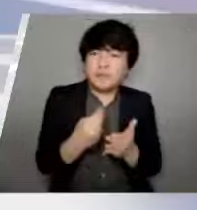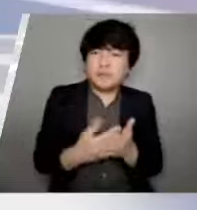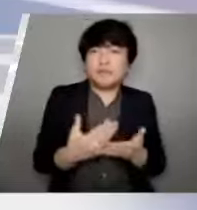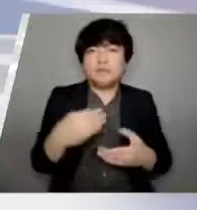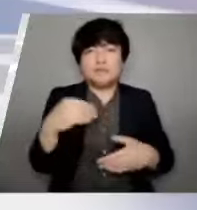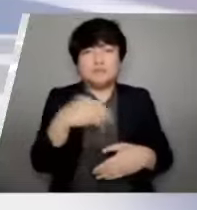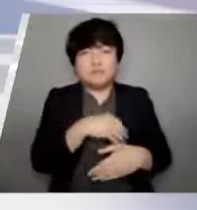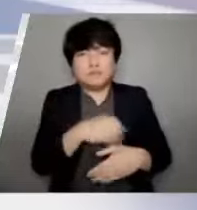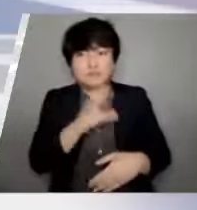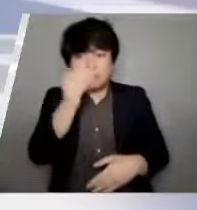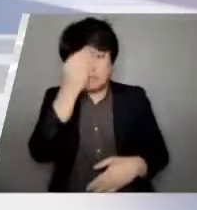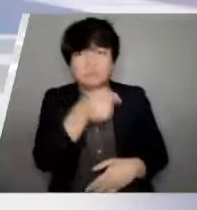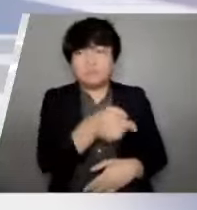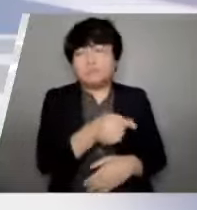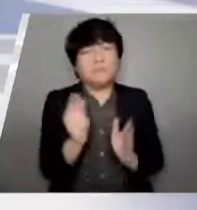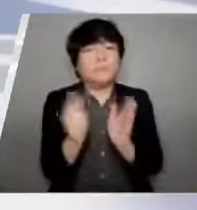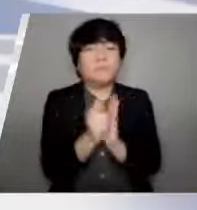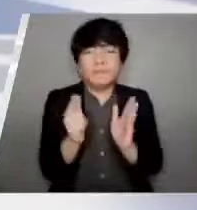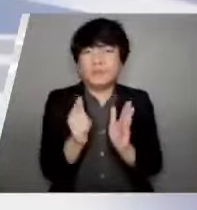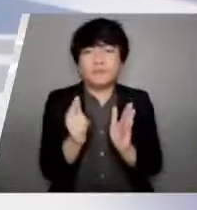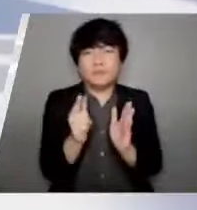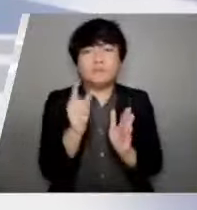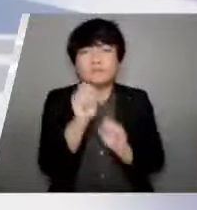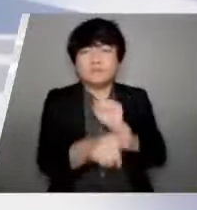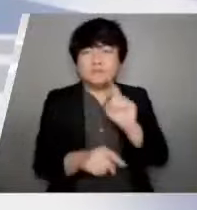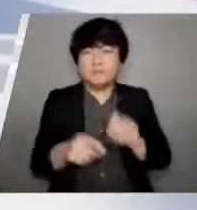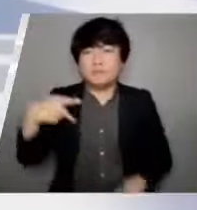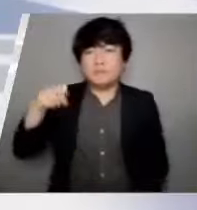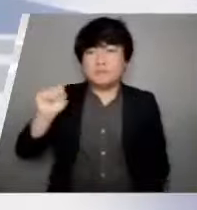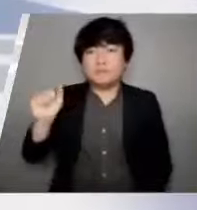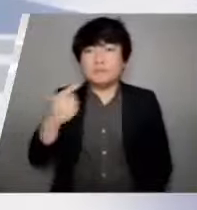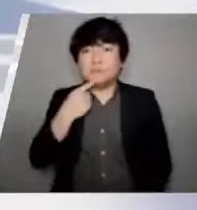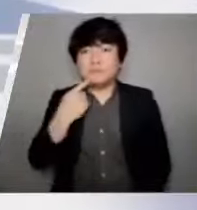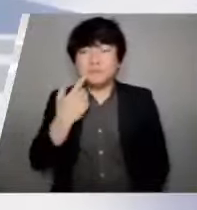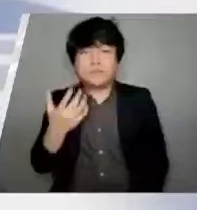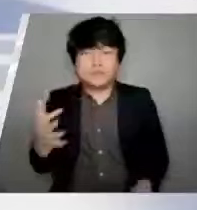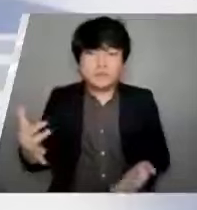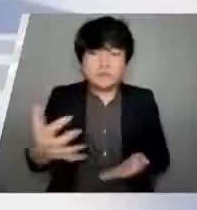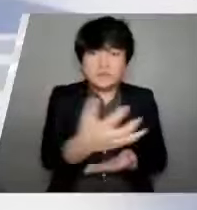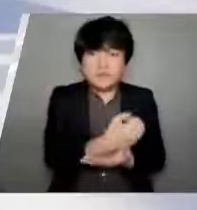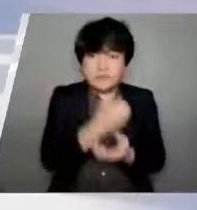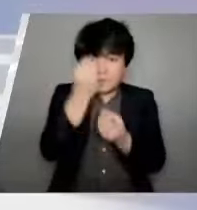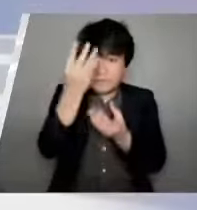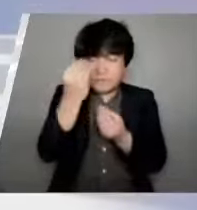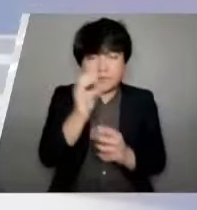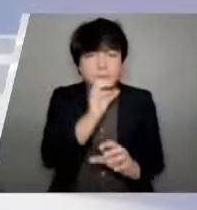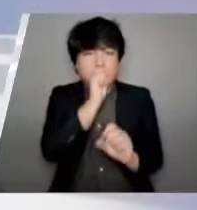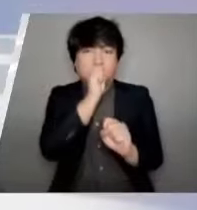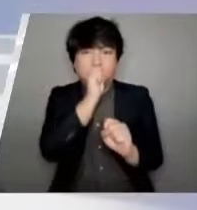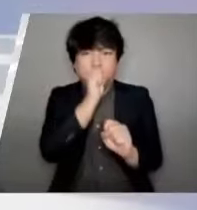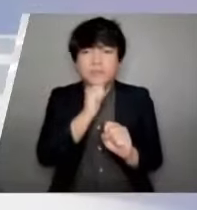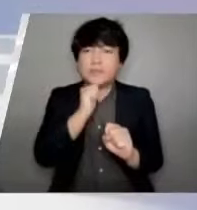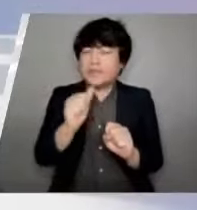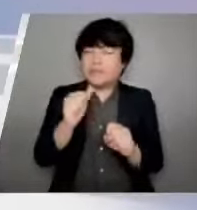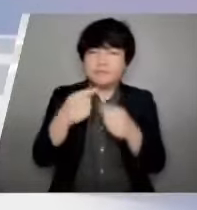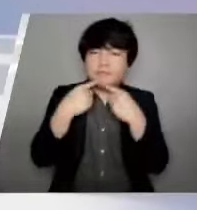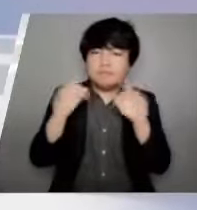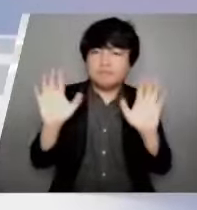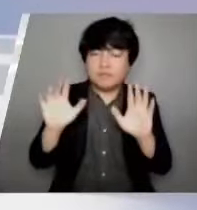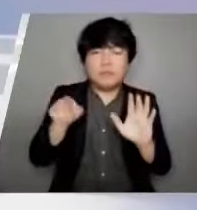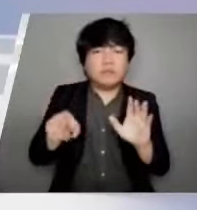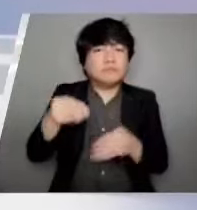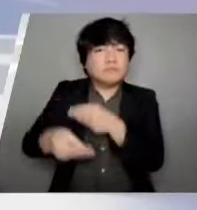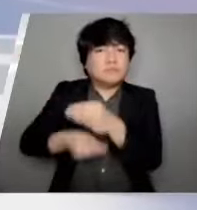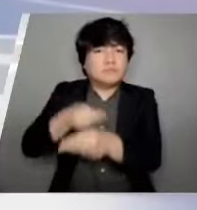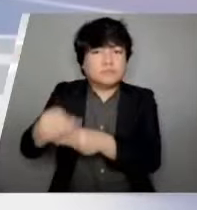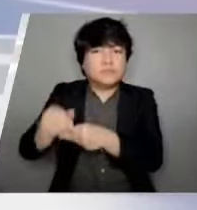tanungin yan. Paniguro pa ng PSA, lahat ng kokolektang impormasyon ay confidential at ipoproseso alinsunod sa Data